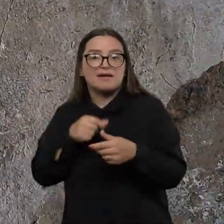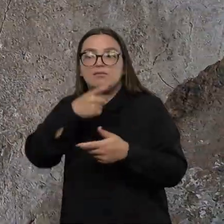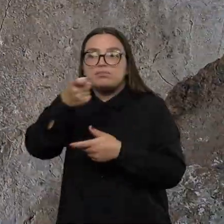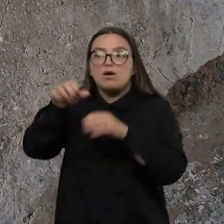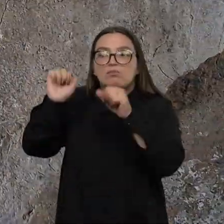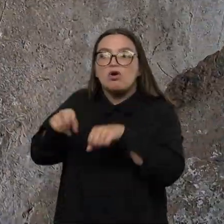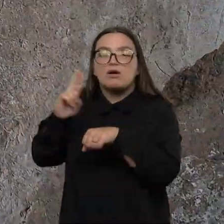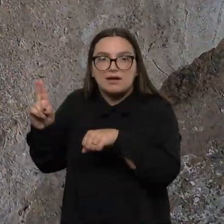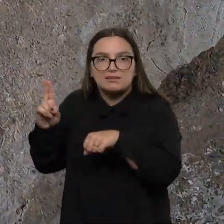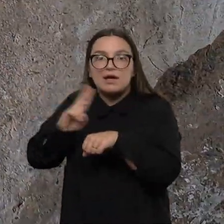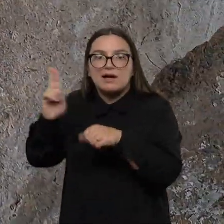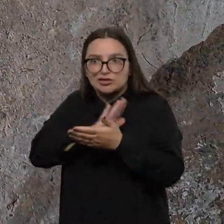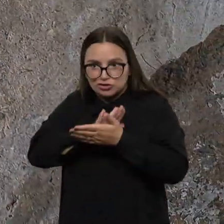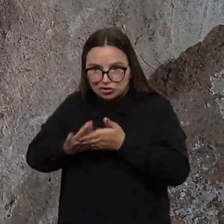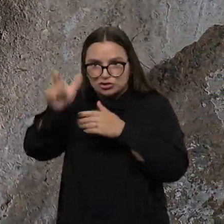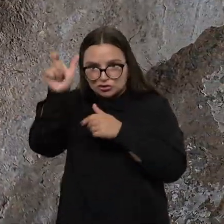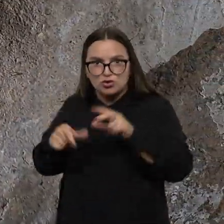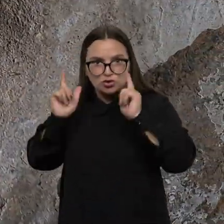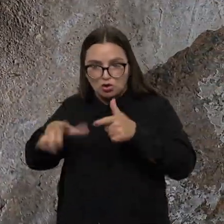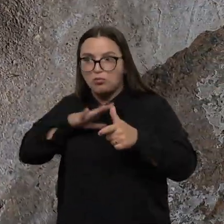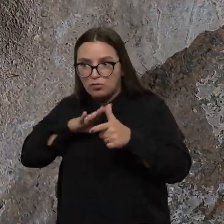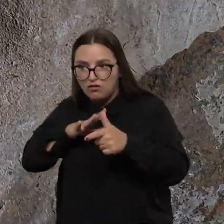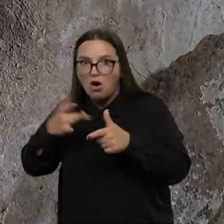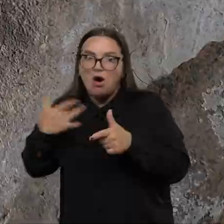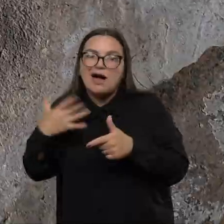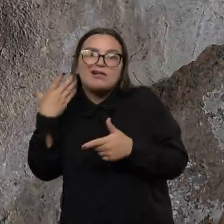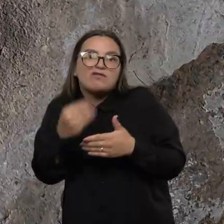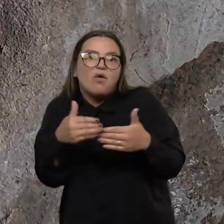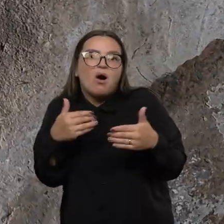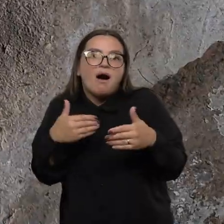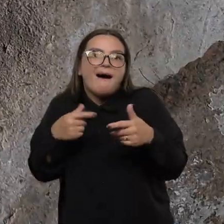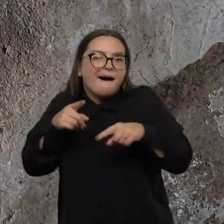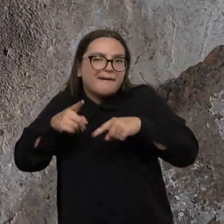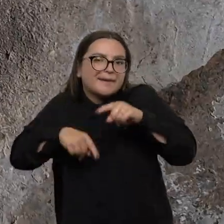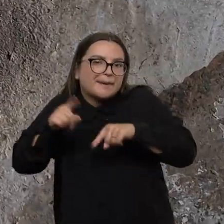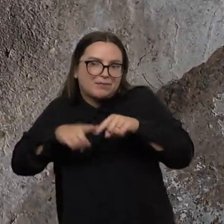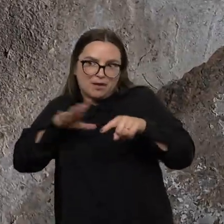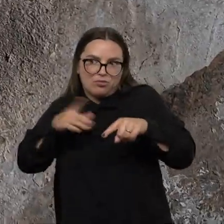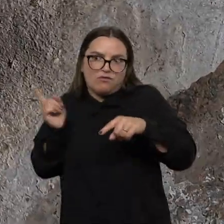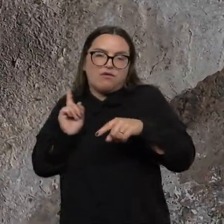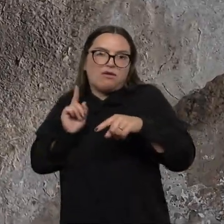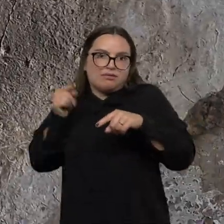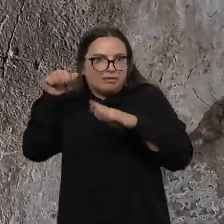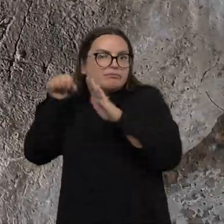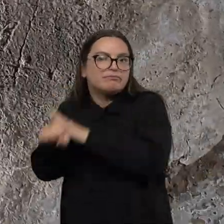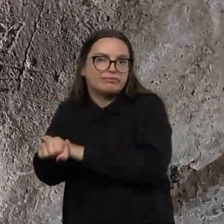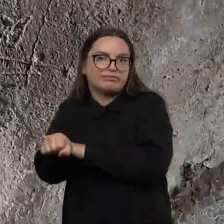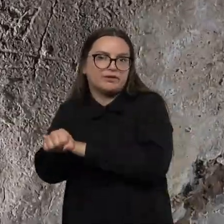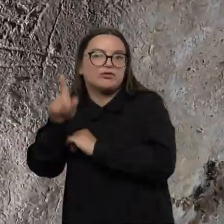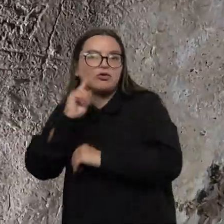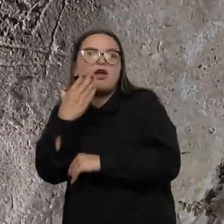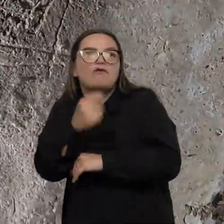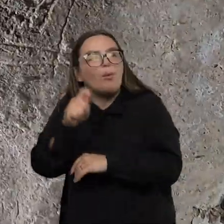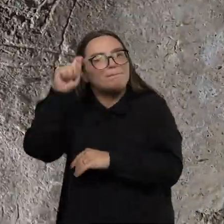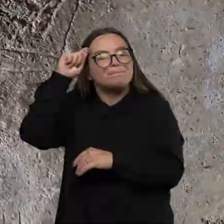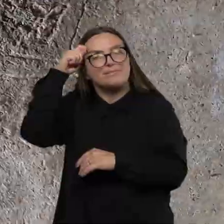kalėjo ir galėjo jo artimasis kaip atminčiai tam, kuris žuvo, galėjo irgi rašyti. Nes,